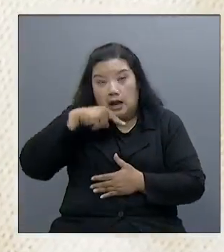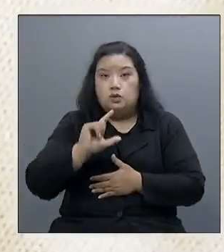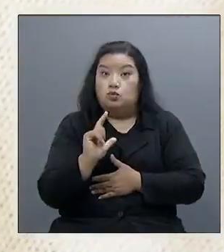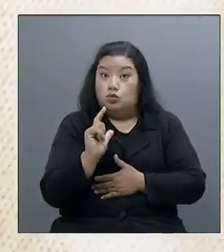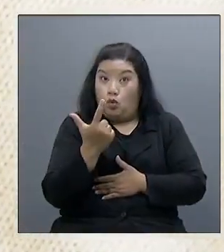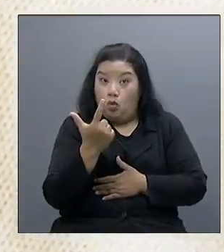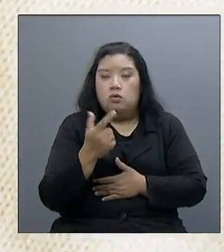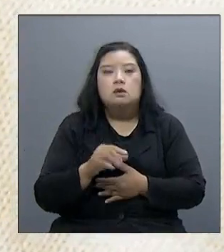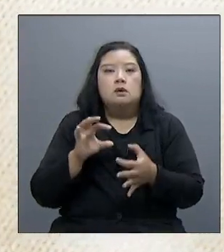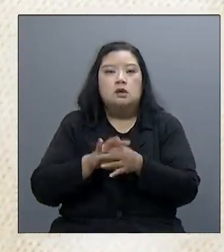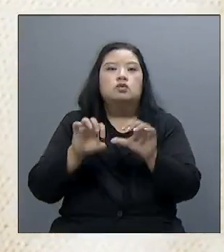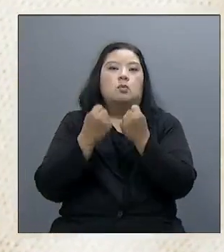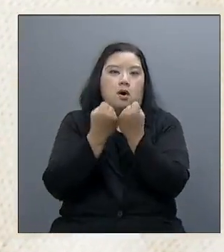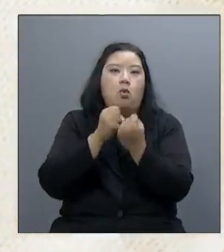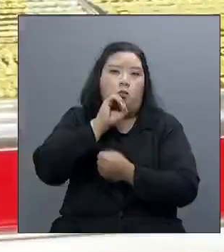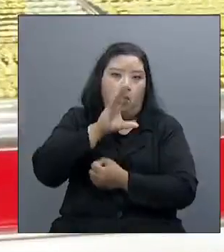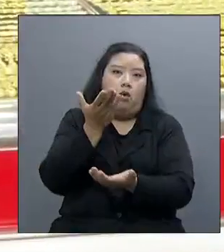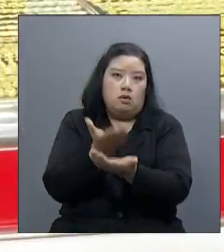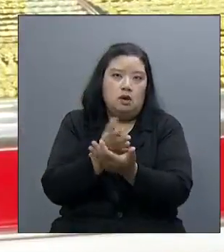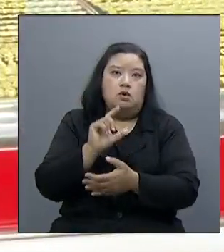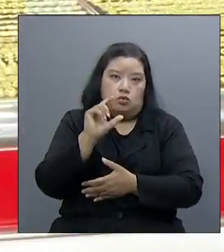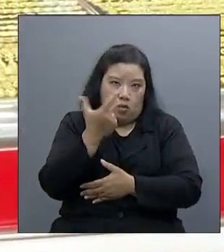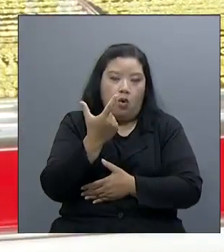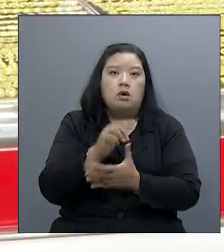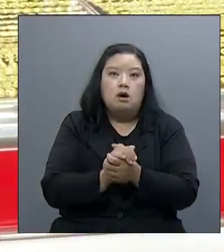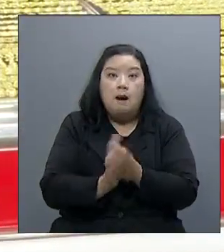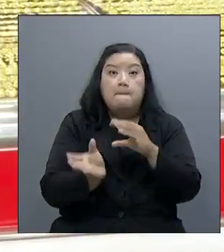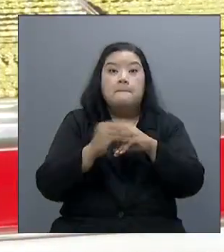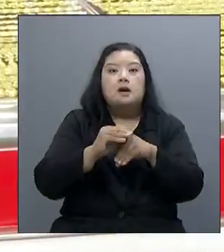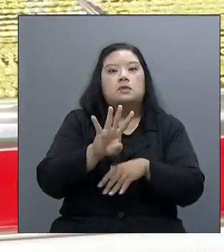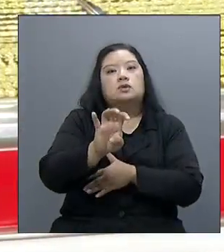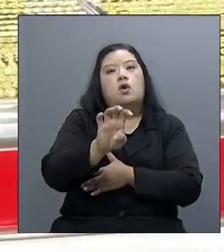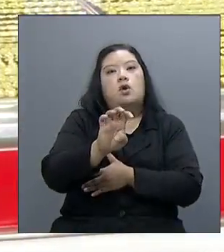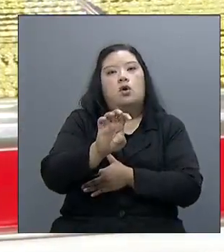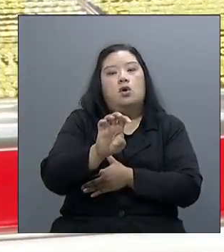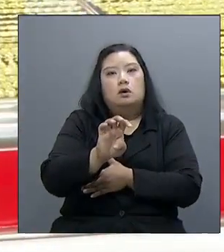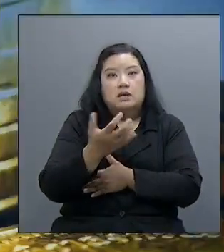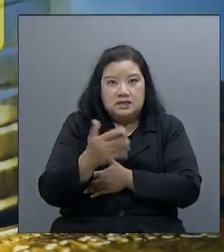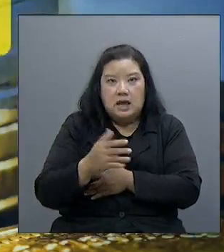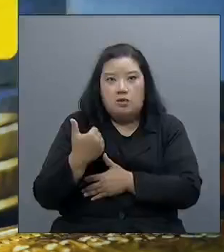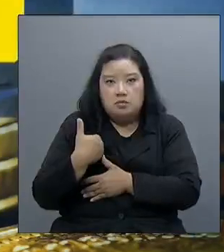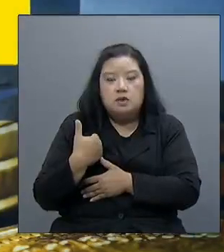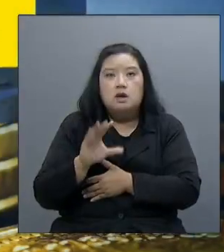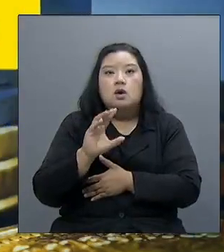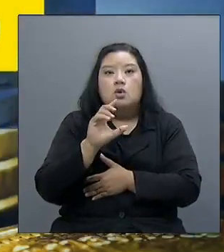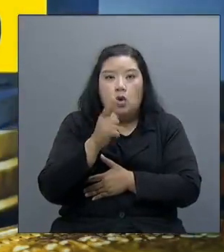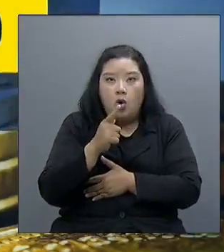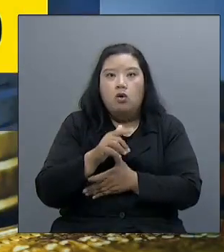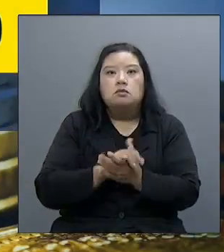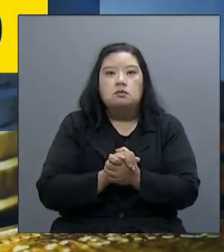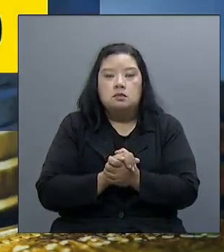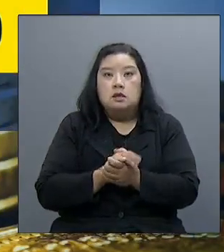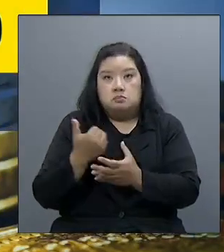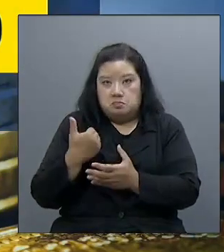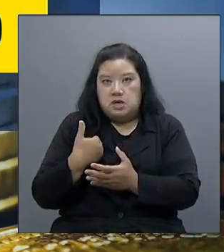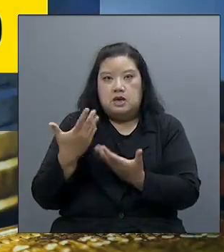ค่ะสมาคมค้าทองคำประกาศราคาครั้งที่ 1ก็พุ่งขึ้นมา 400บาทนะคะหลังจากสัญญาทองคำในตลาดโคกส่งมอบ